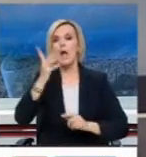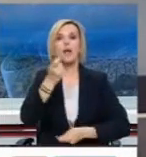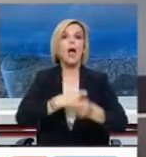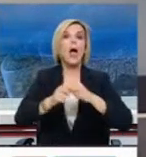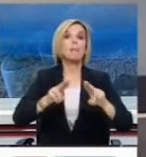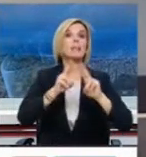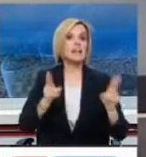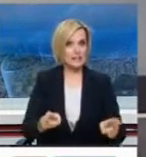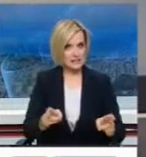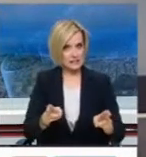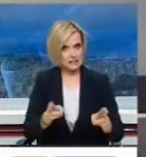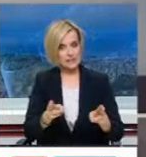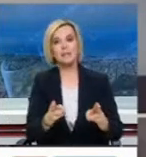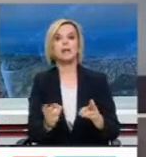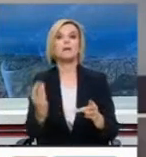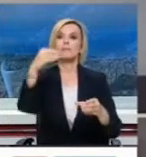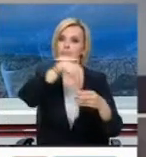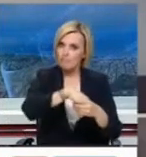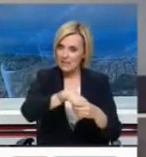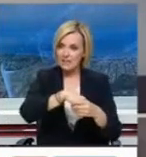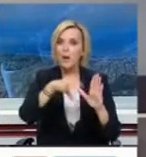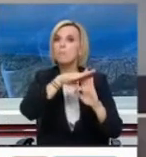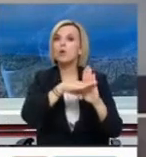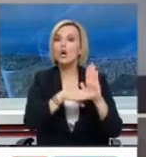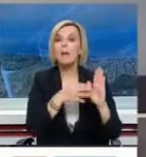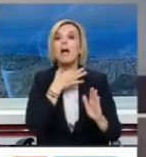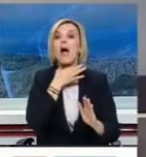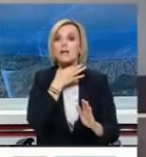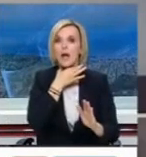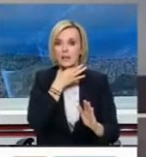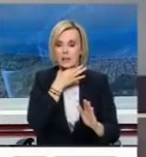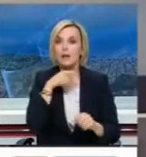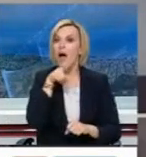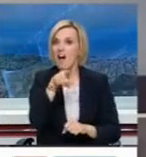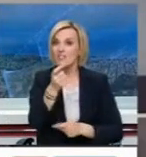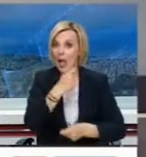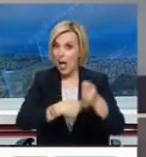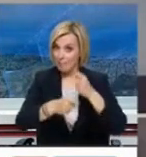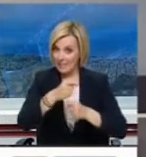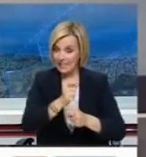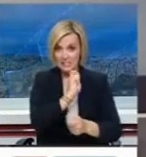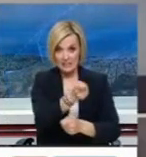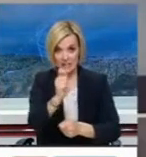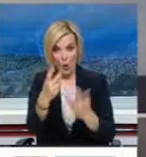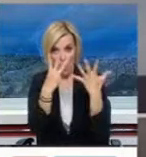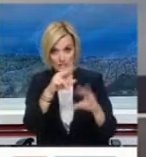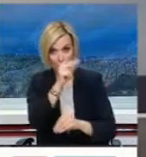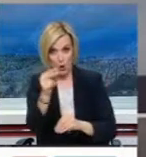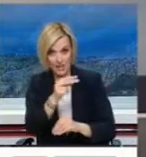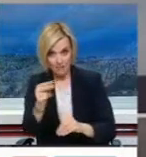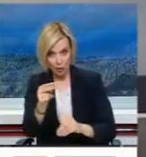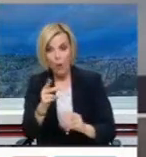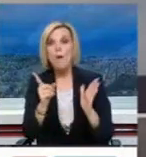του μέτρου αυτού, ένεκα των εκτάκτων συνθήκων, ρητά απαγορεύεται να προβεί σε καταγγελία των